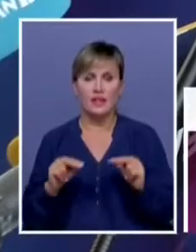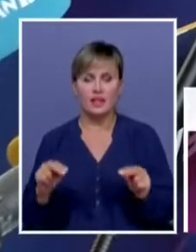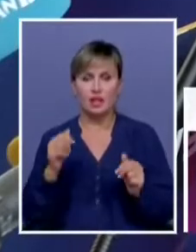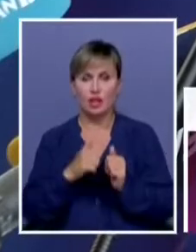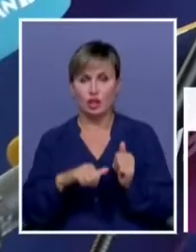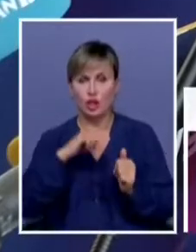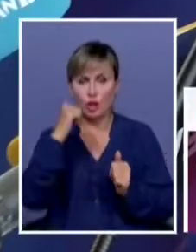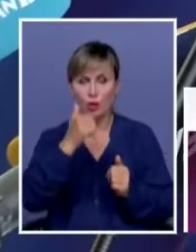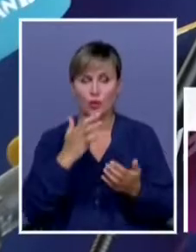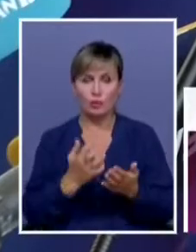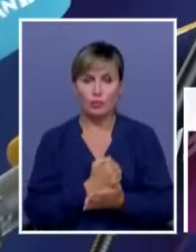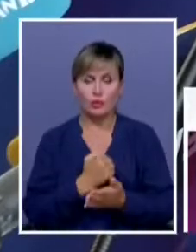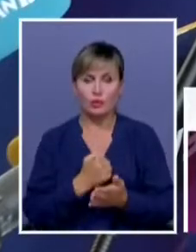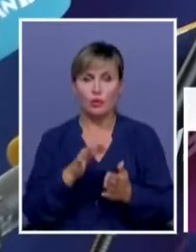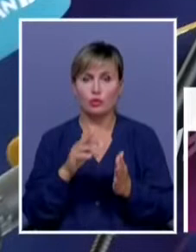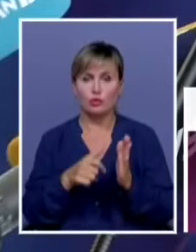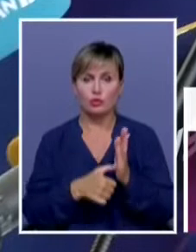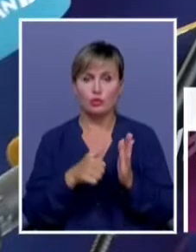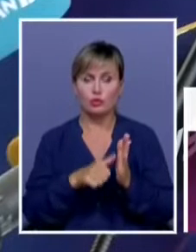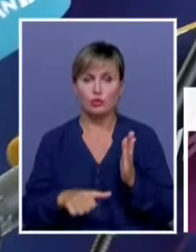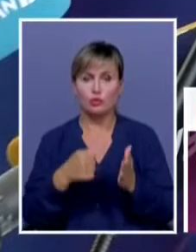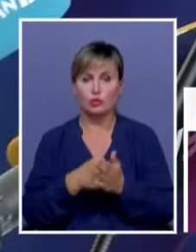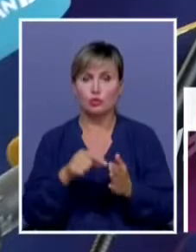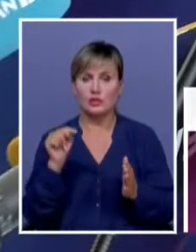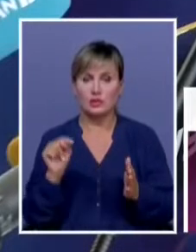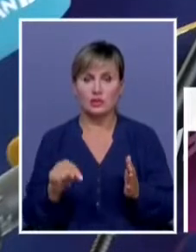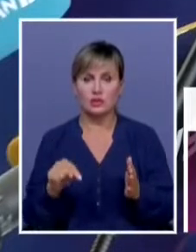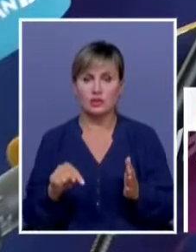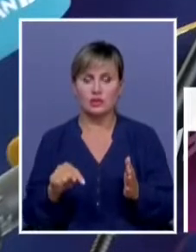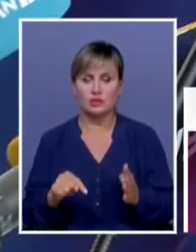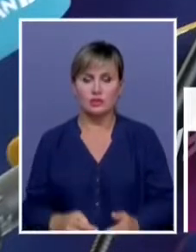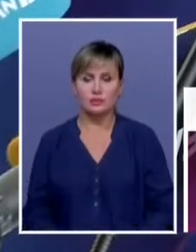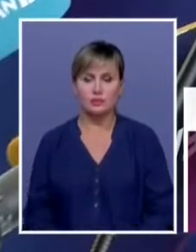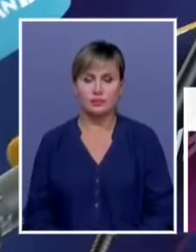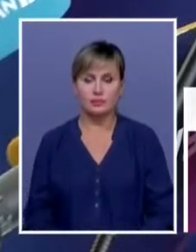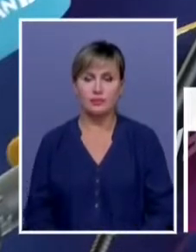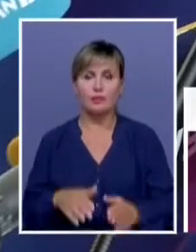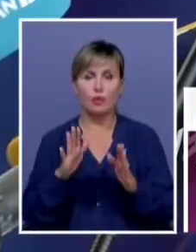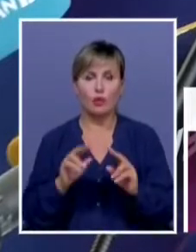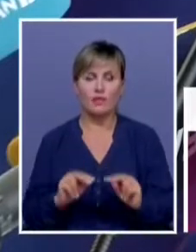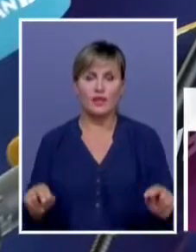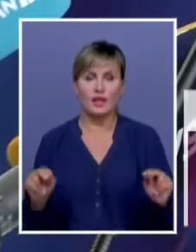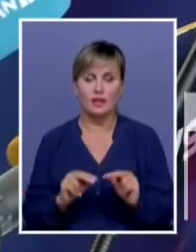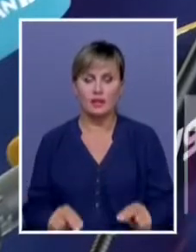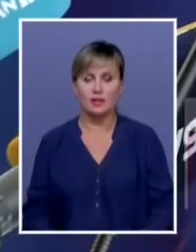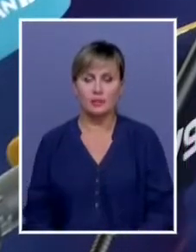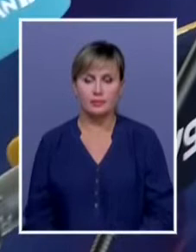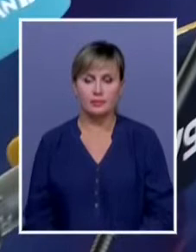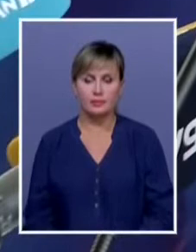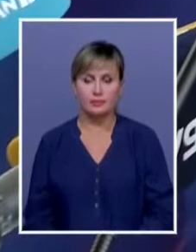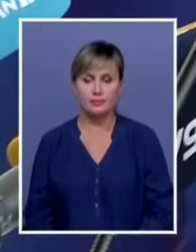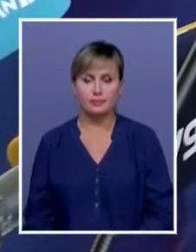ежегодно составляет от 660 до 1000. Только в тренерах.